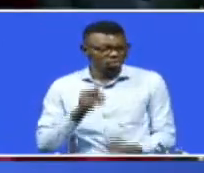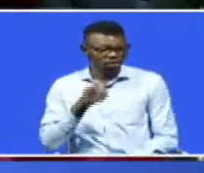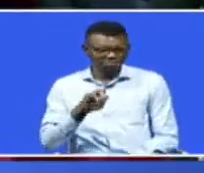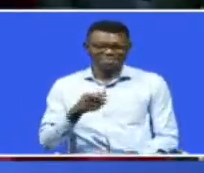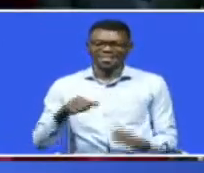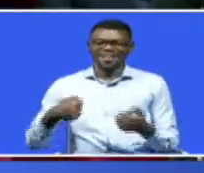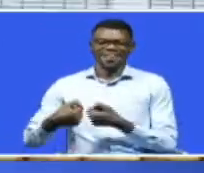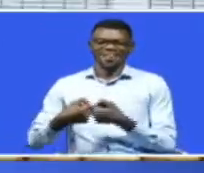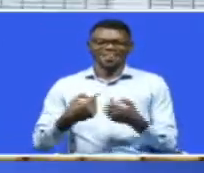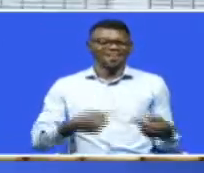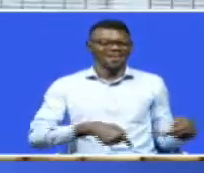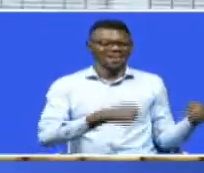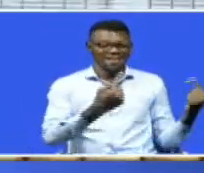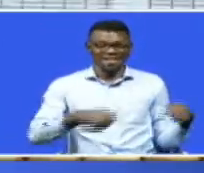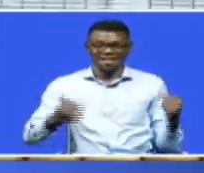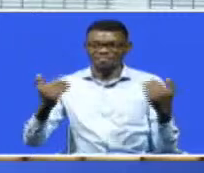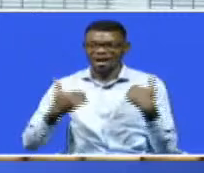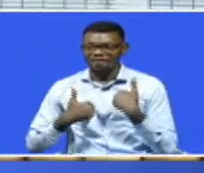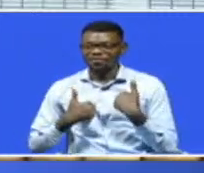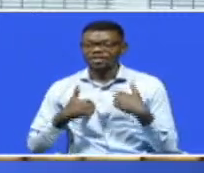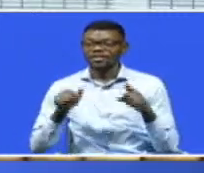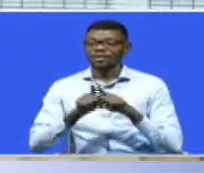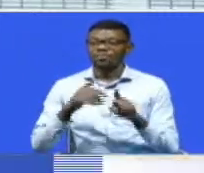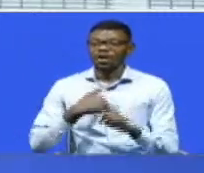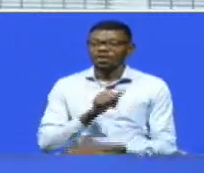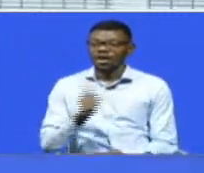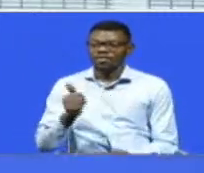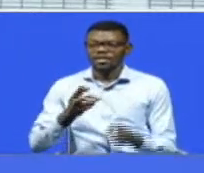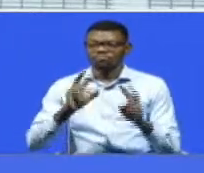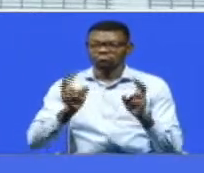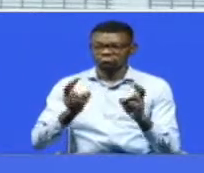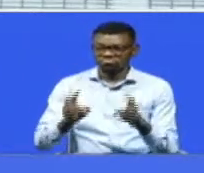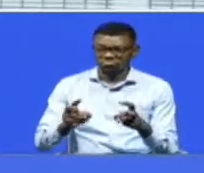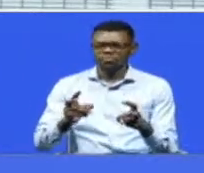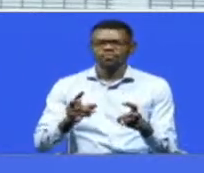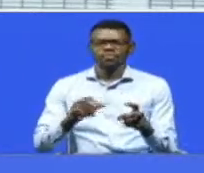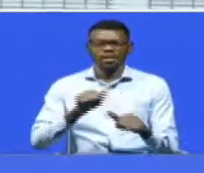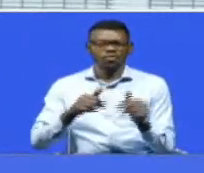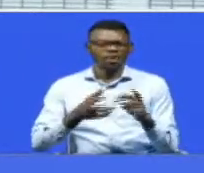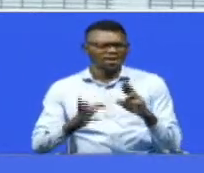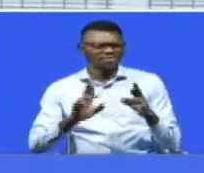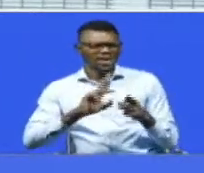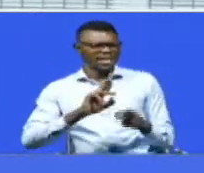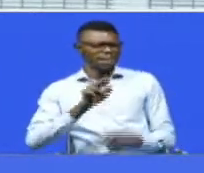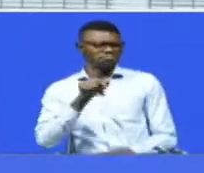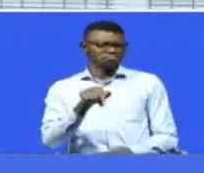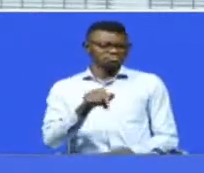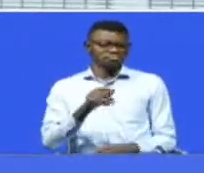ni kuvuta hiyo. There are also issues on referendum, whether